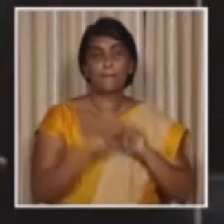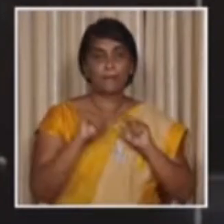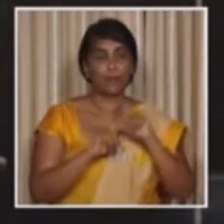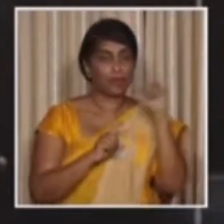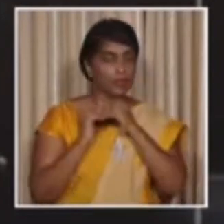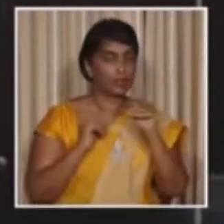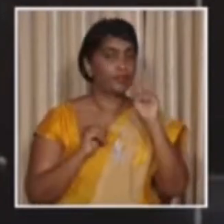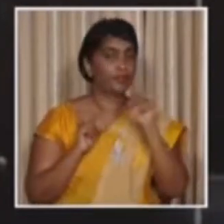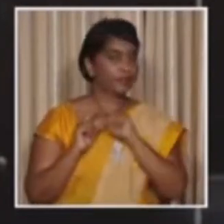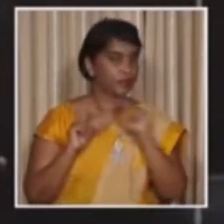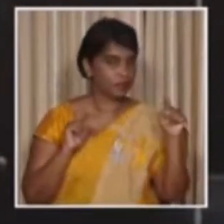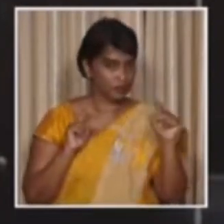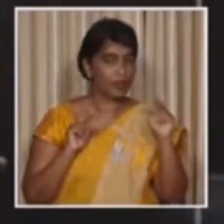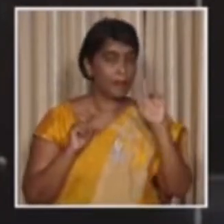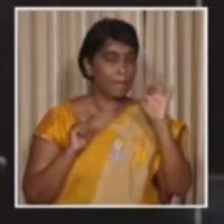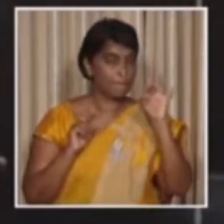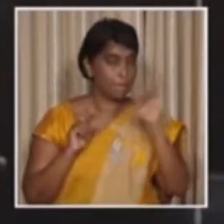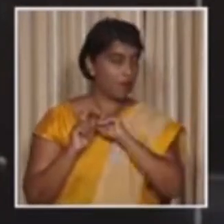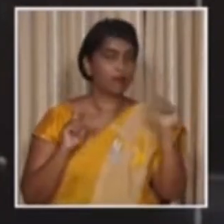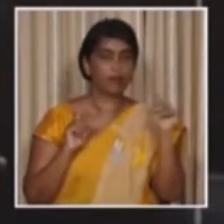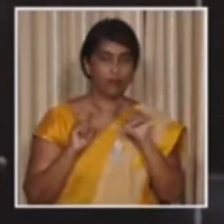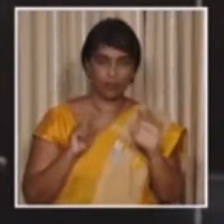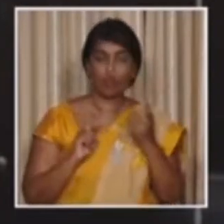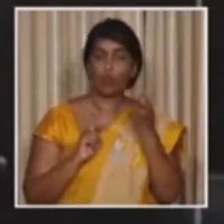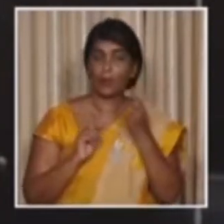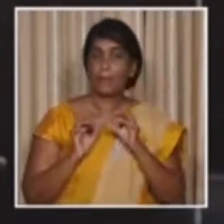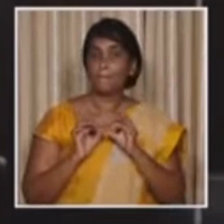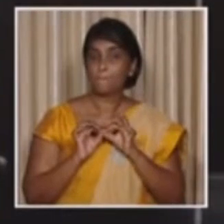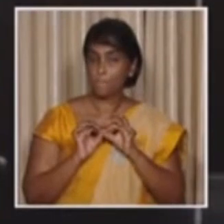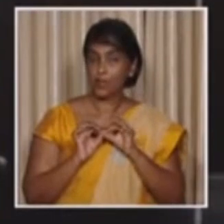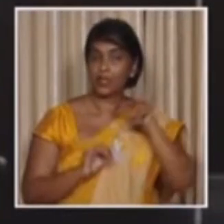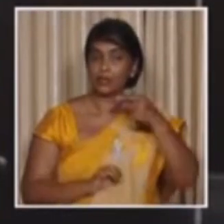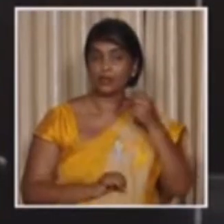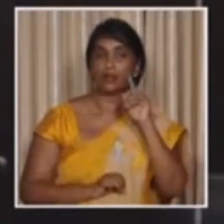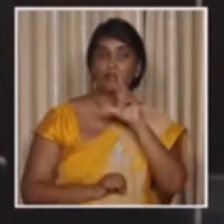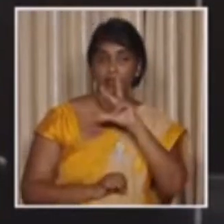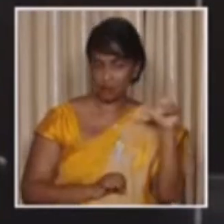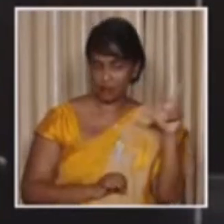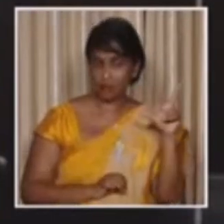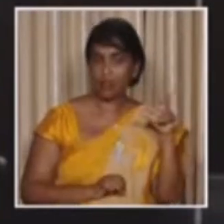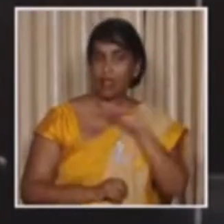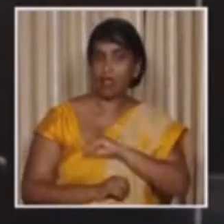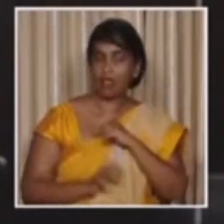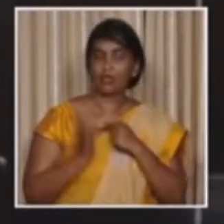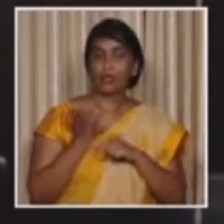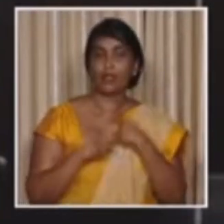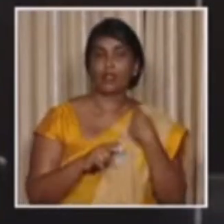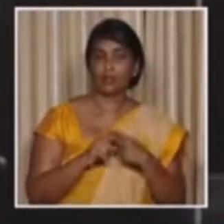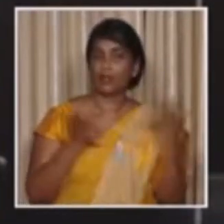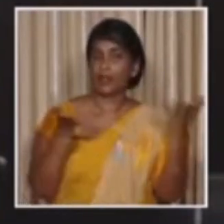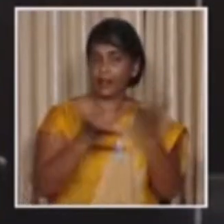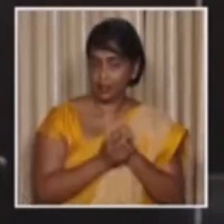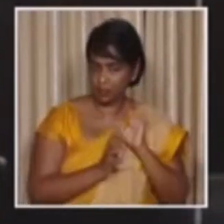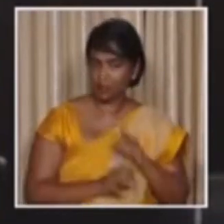සිට 20 වෙනිදා 15 වෙනිදා දක්වා රුපියල් බිලියන 118ක් ආදායම් බදු දෙපාර්තමේන්තුවෙන් එකතු කරලා